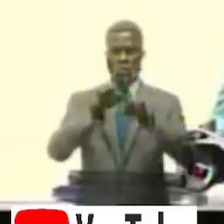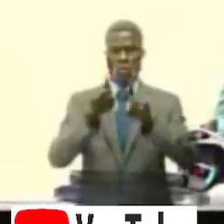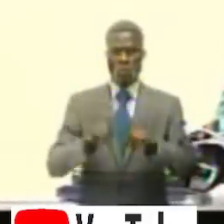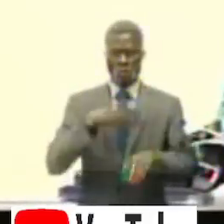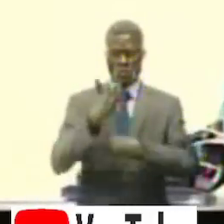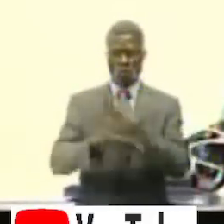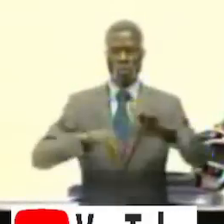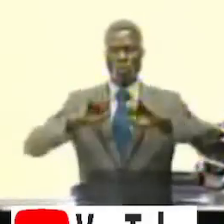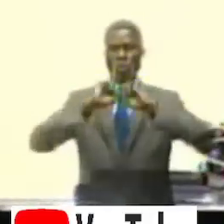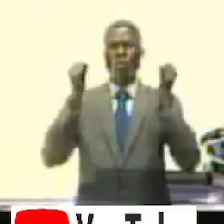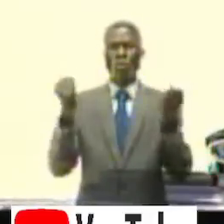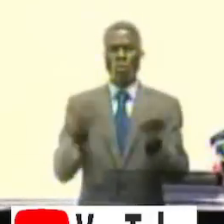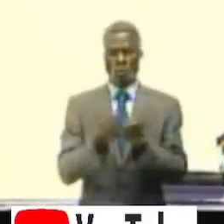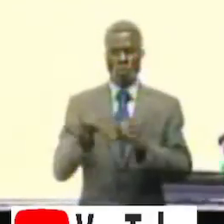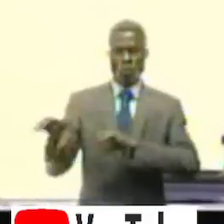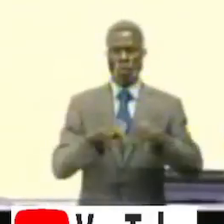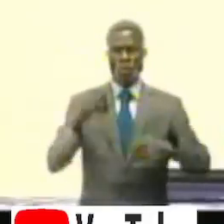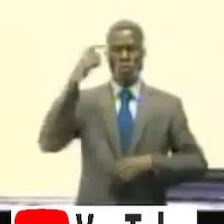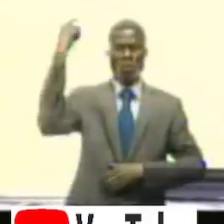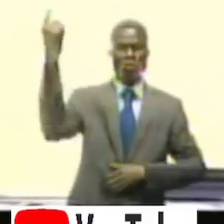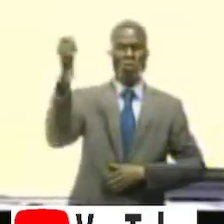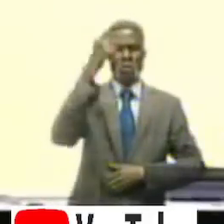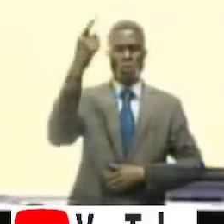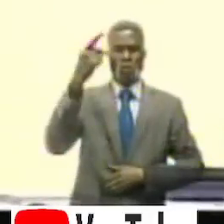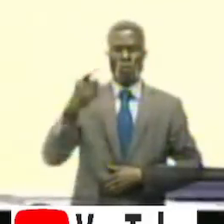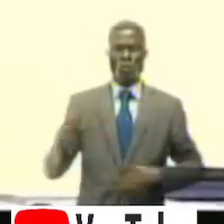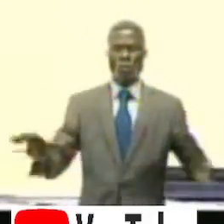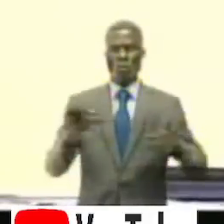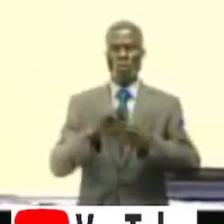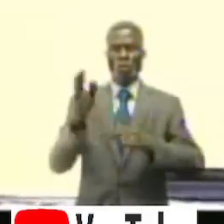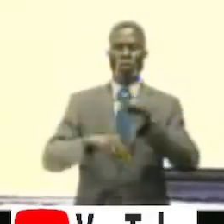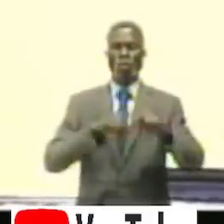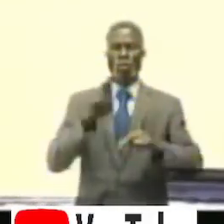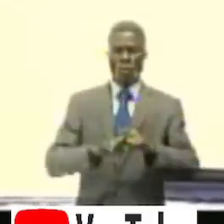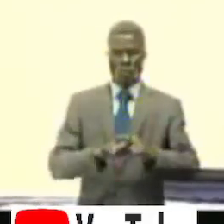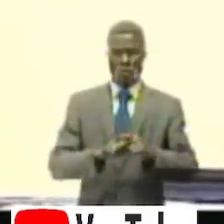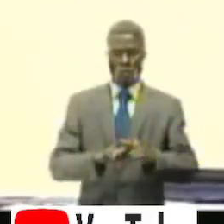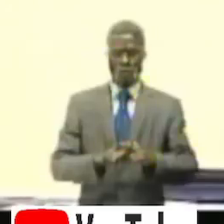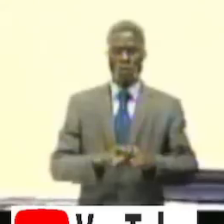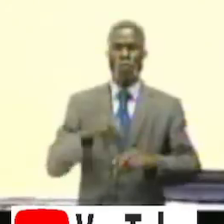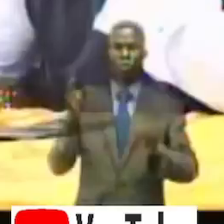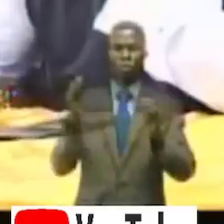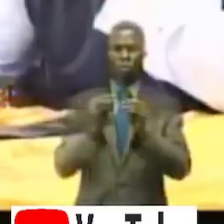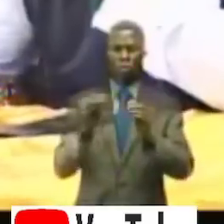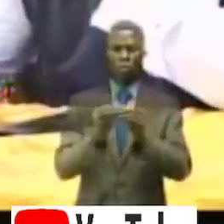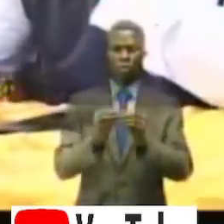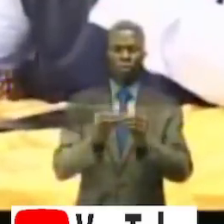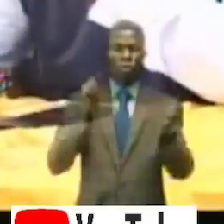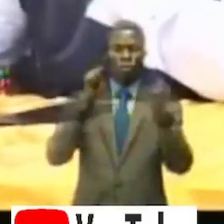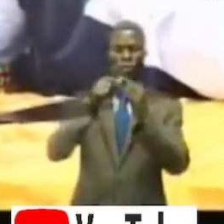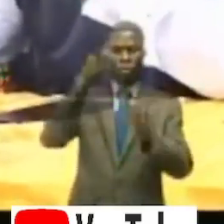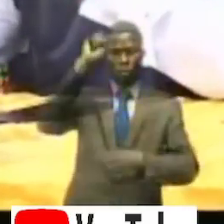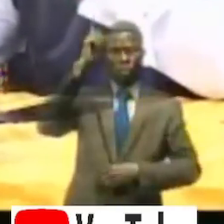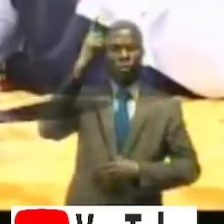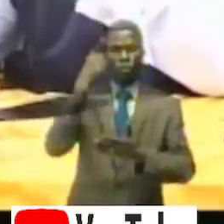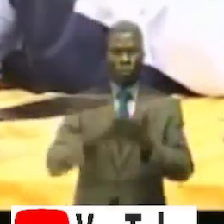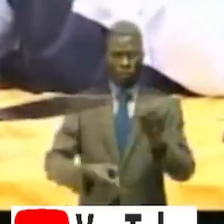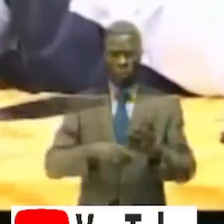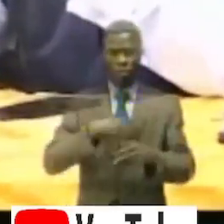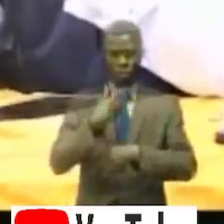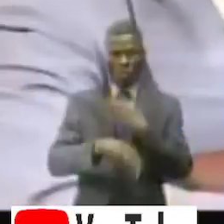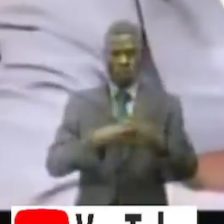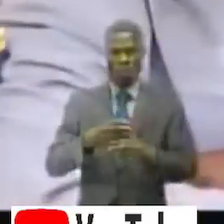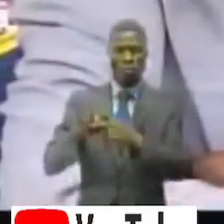Affaires sociales, Action humanitaire et solidarité nationale, ces assises avaient comme objectif assurer